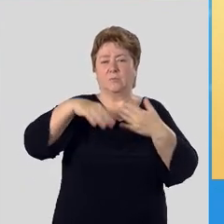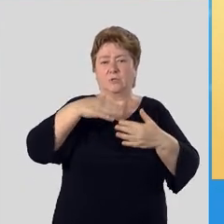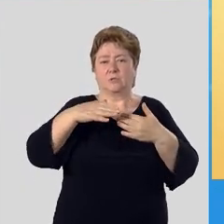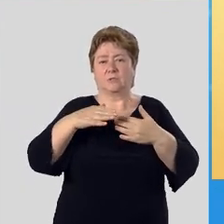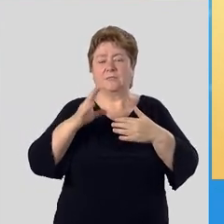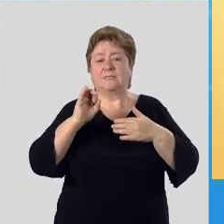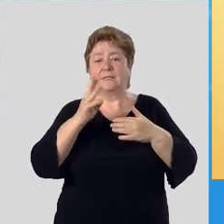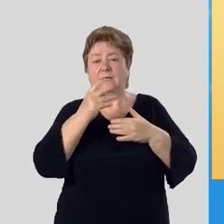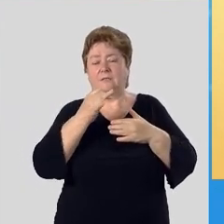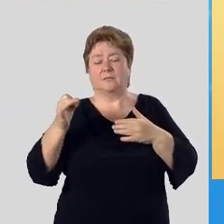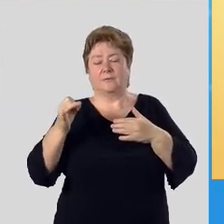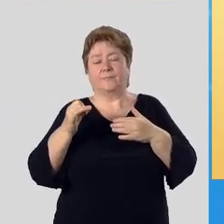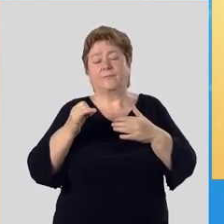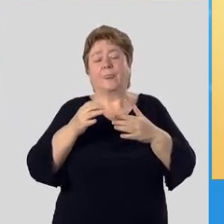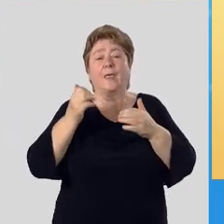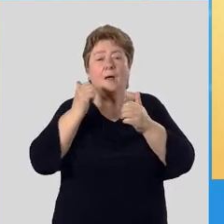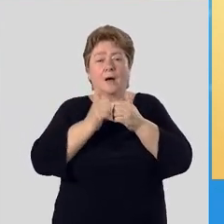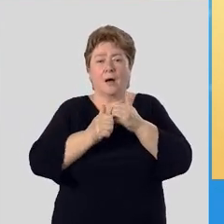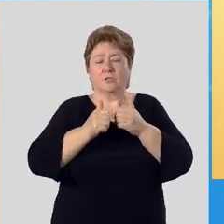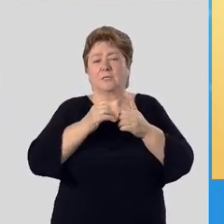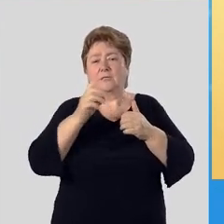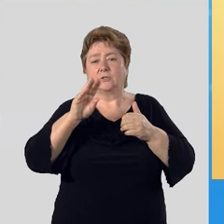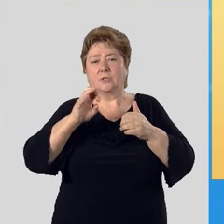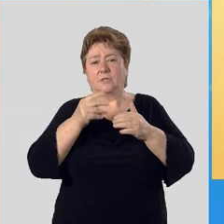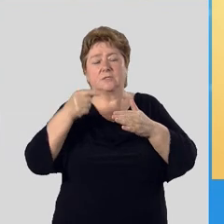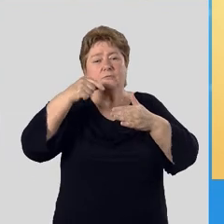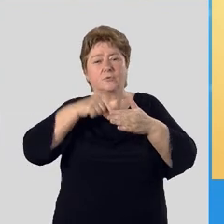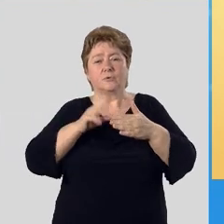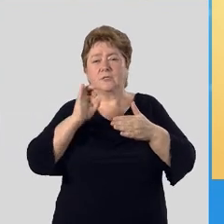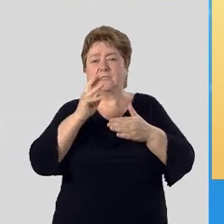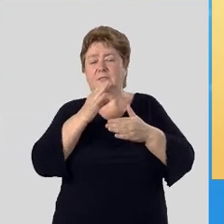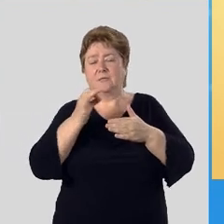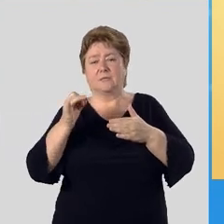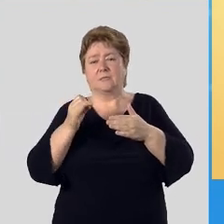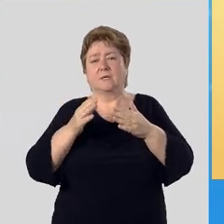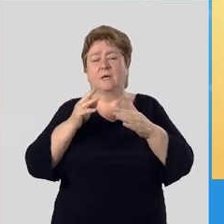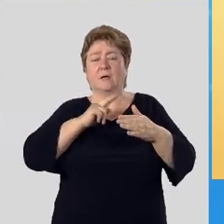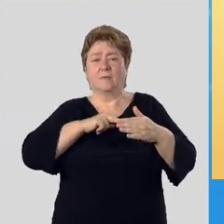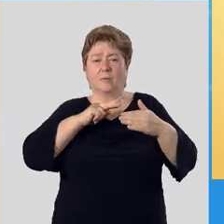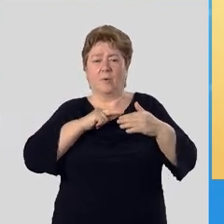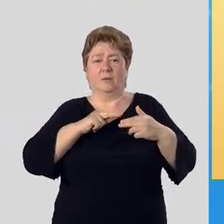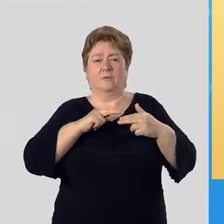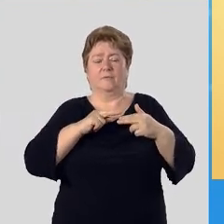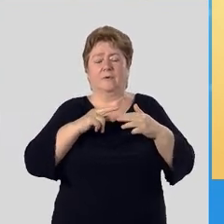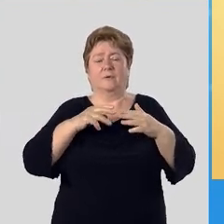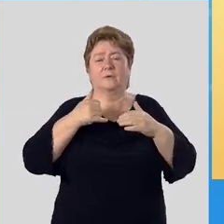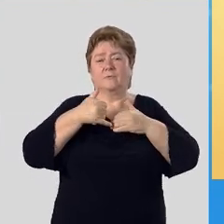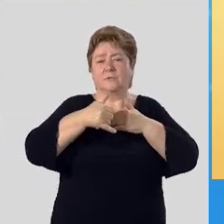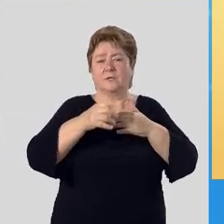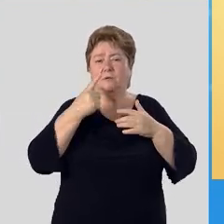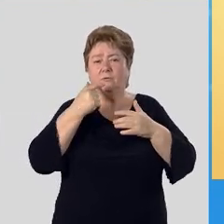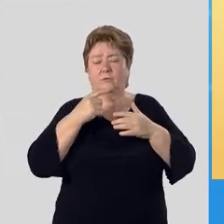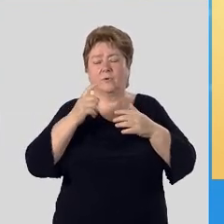смешанной секреции. Каждая из желез внутренней секреции вырабатывает и выделяет в